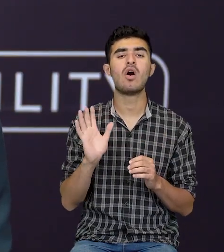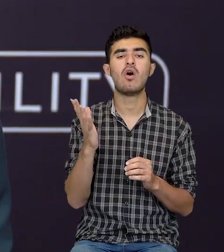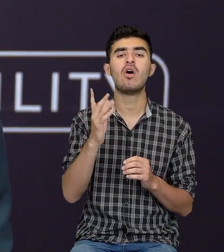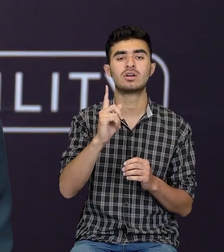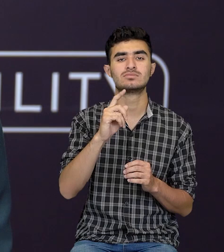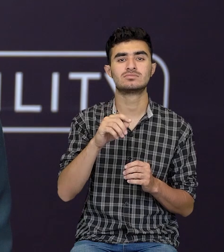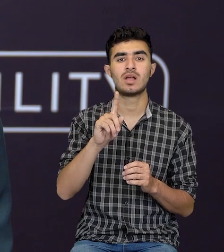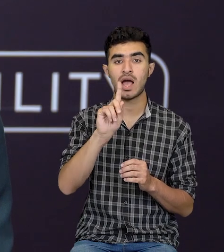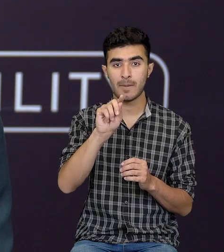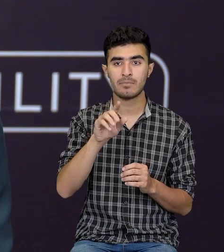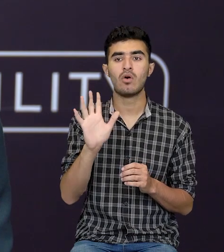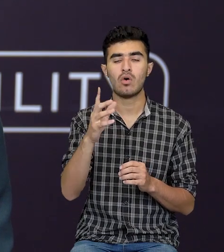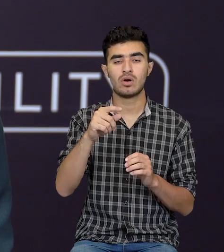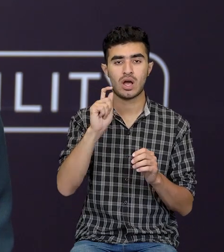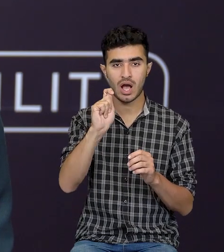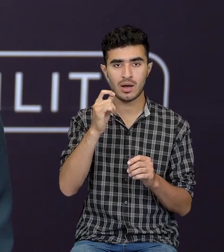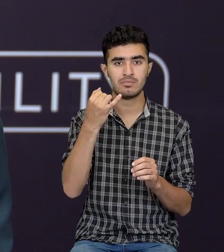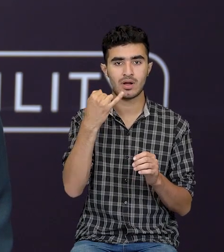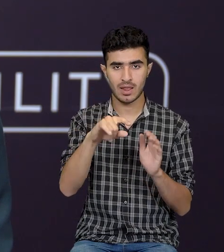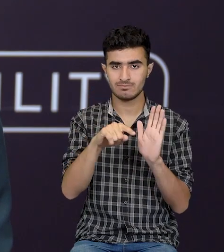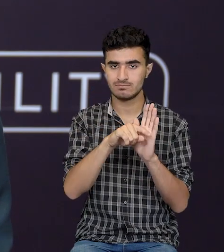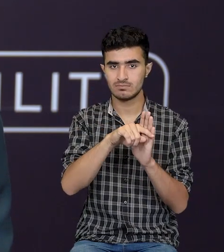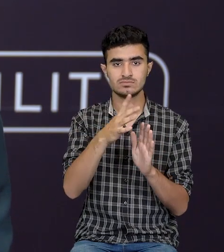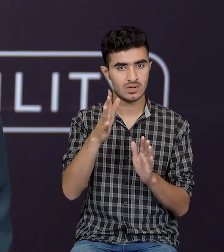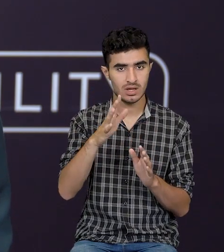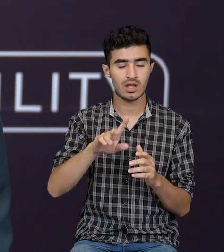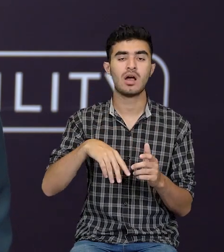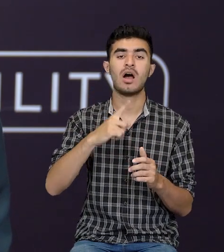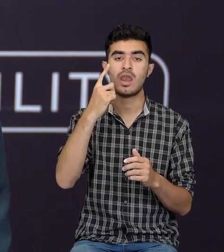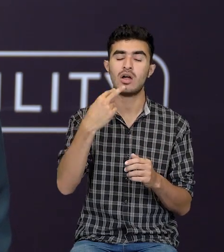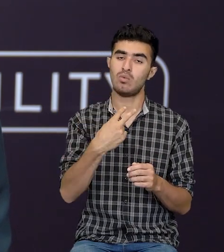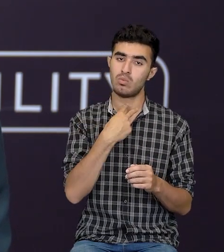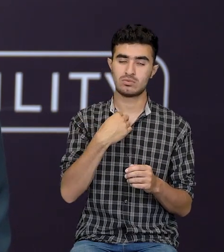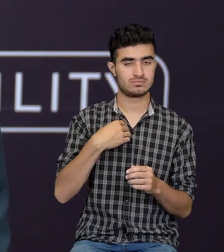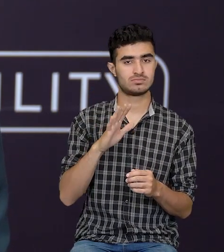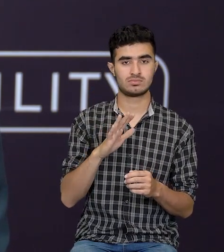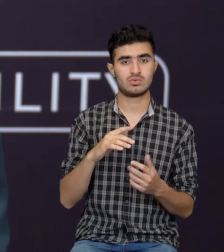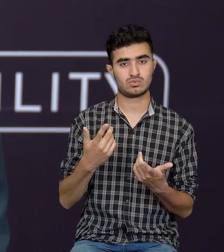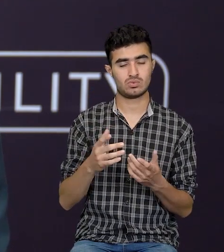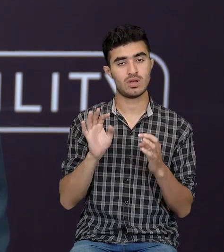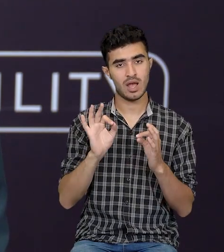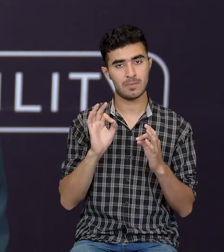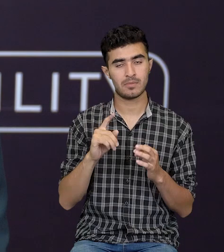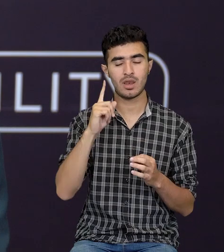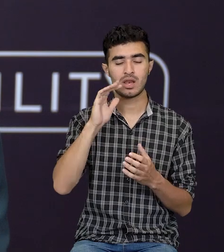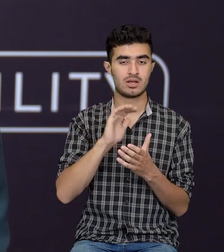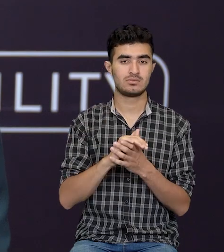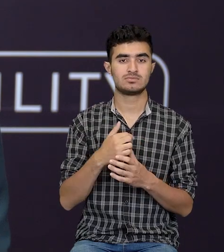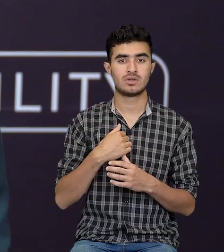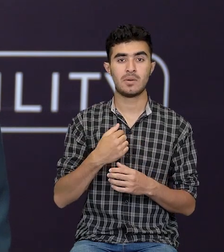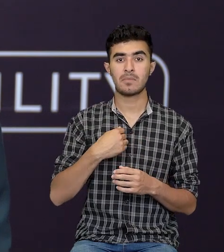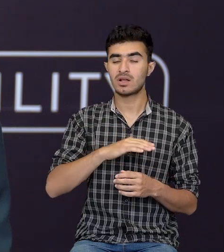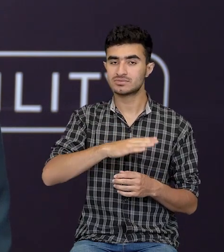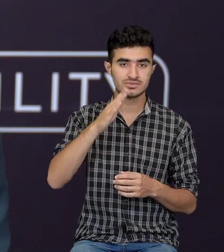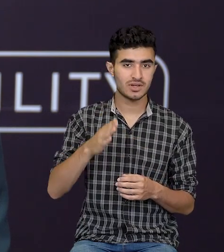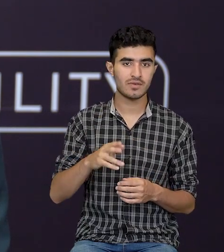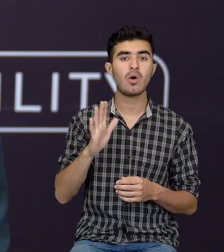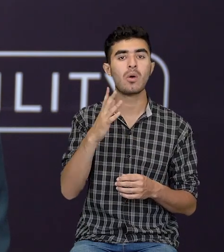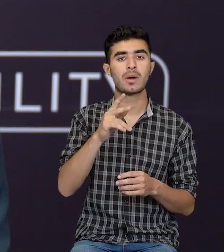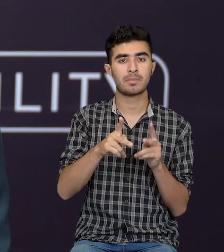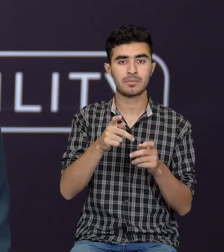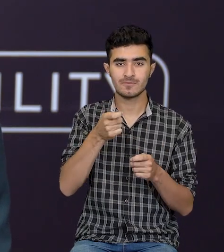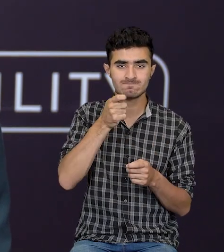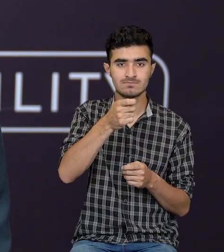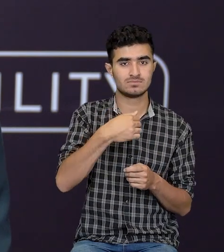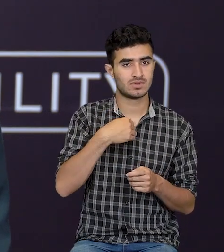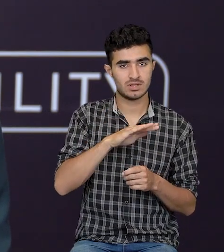थी वहीं से ही मेरा जो सर्कल था वो सब चल जाता था। तो वो काफ़ी मुश्किल टाइम था, मुझे दुःख इस चीज़ का होता था क्योंकि मेरी एक ही उम्मीद होती